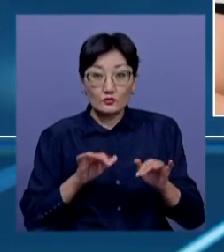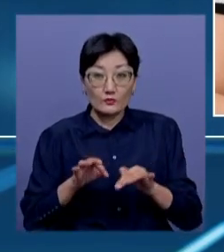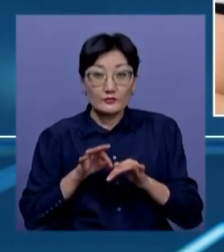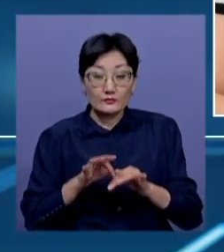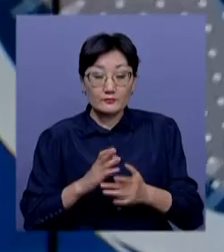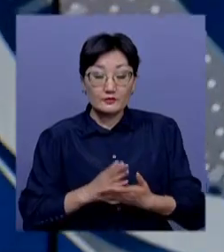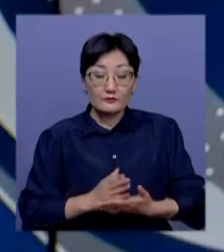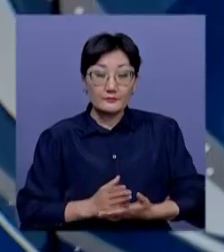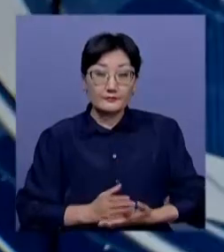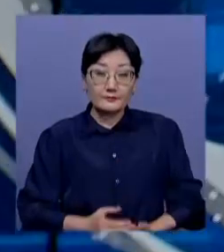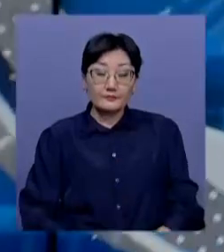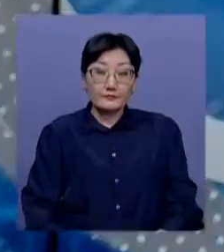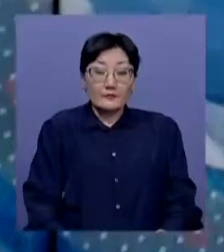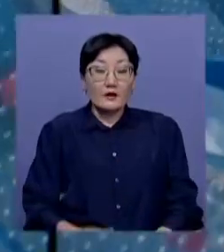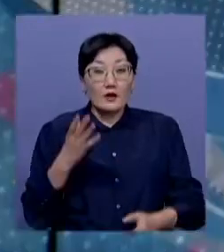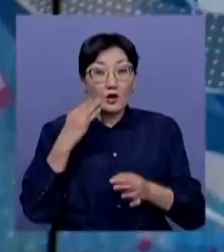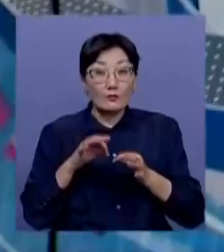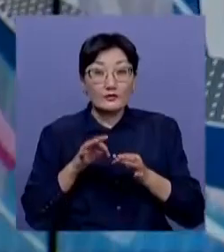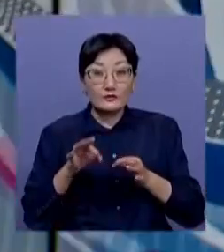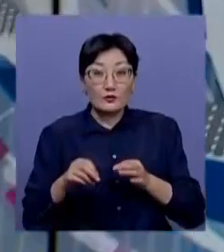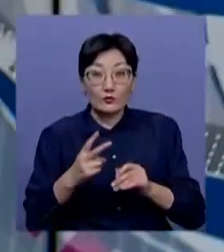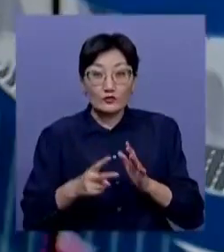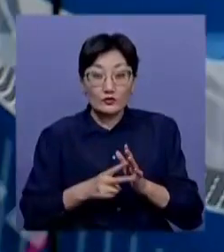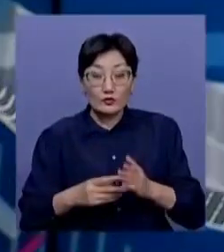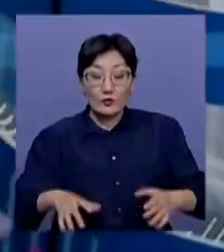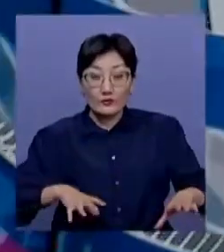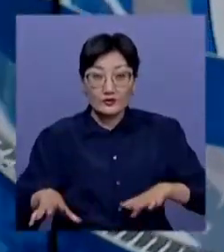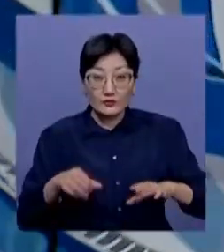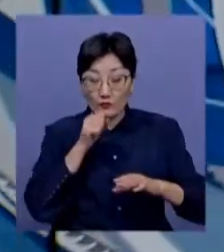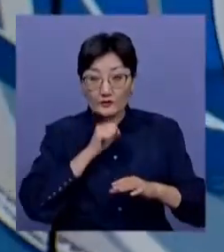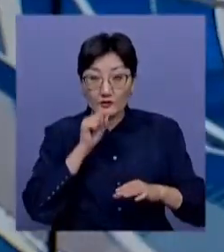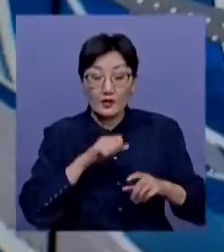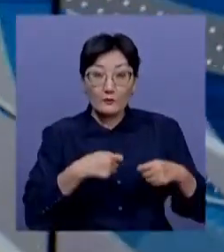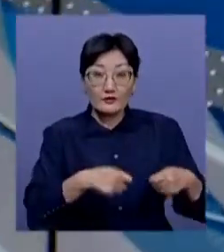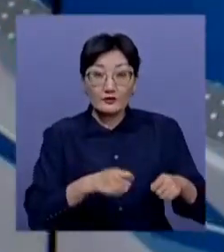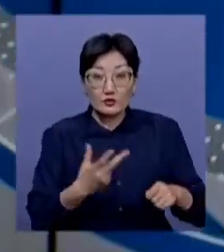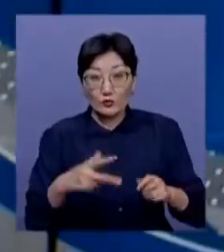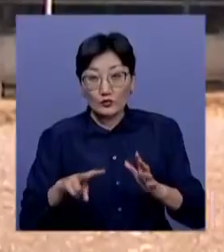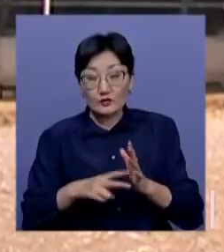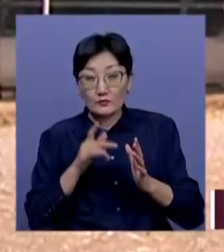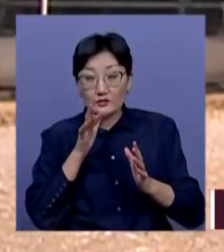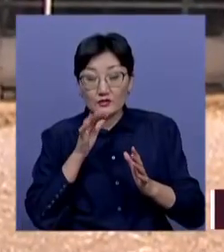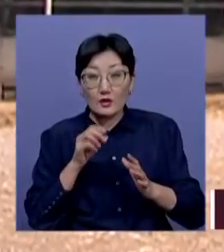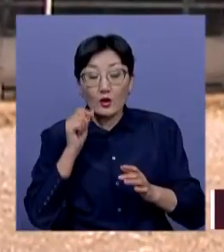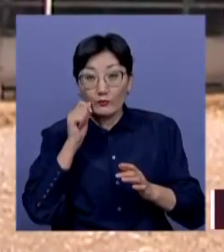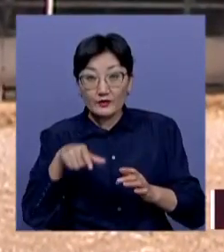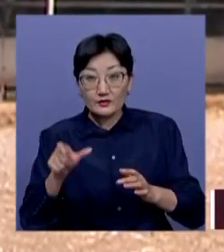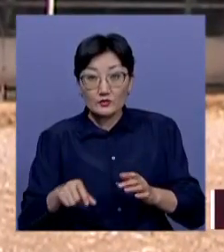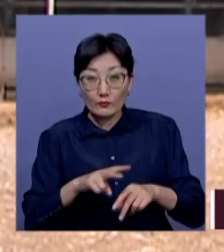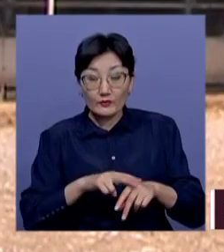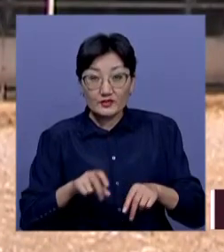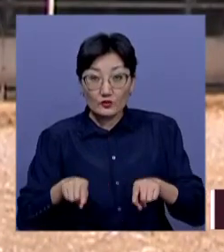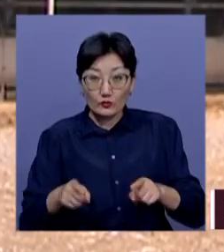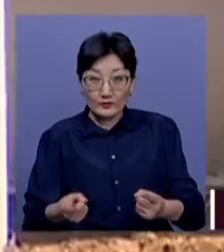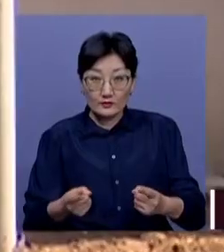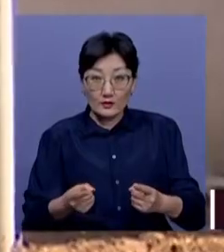жүргізілуде. Алматы облысында 17 бас жылқы ұрлап базарға өткізіп жіберген 37 жасар барымташы полицияның